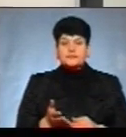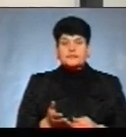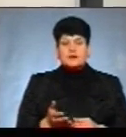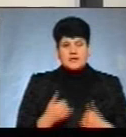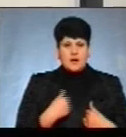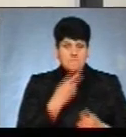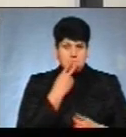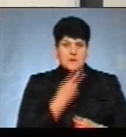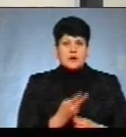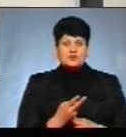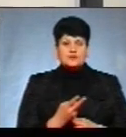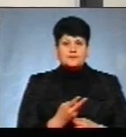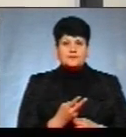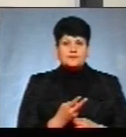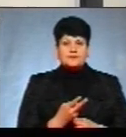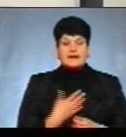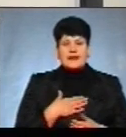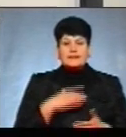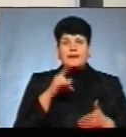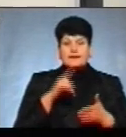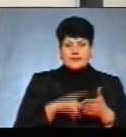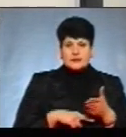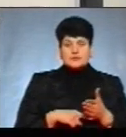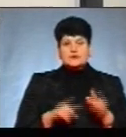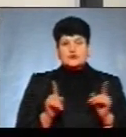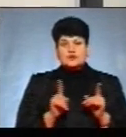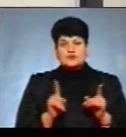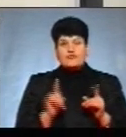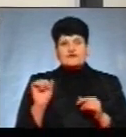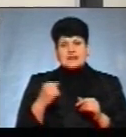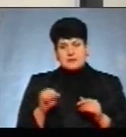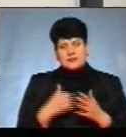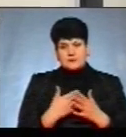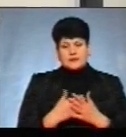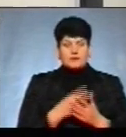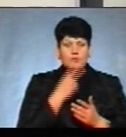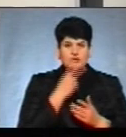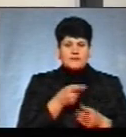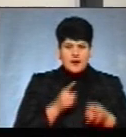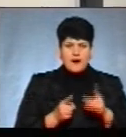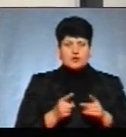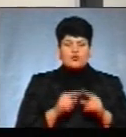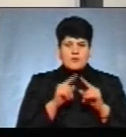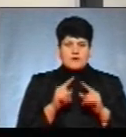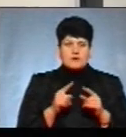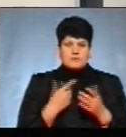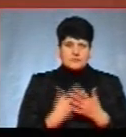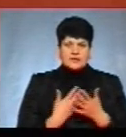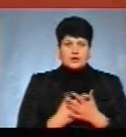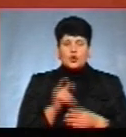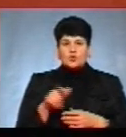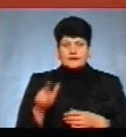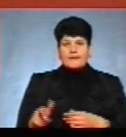сьогодні, я бачу, що, я надіюся, десь в серпні місяці ми побачимо реальну картину